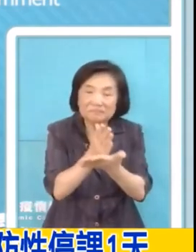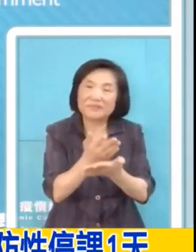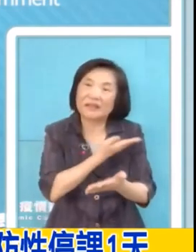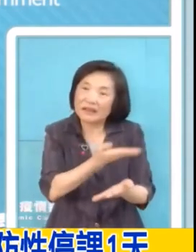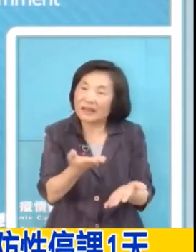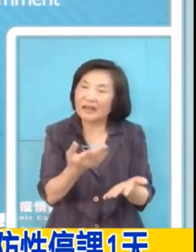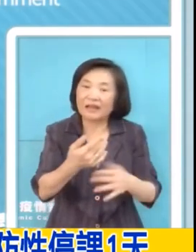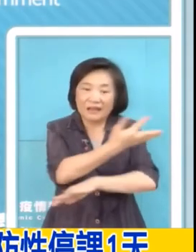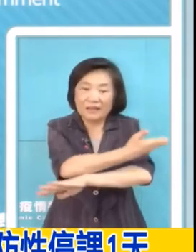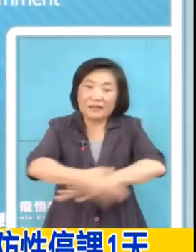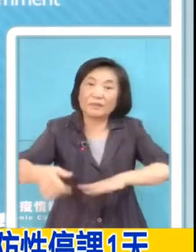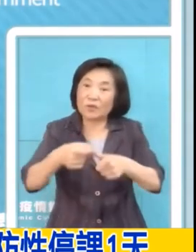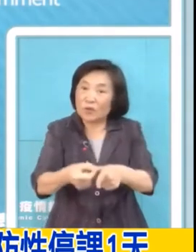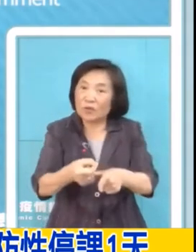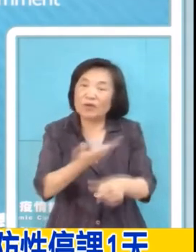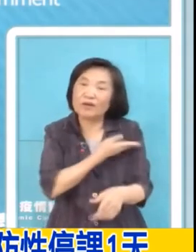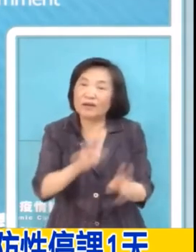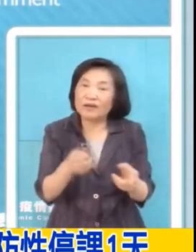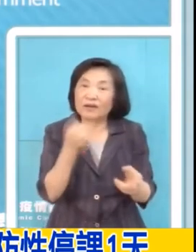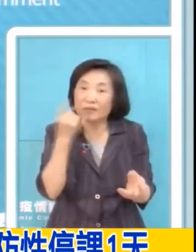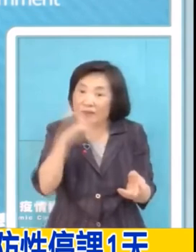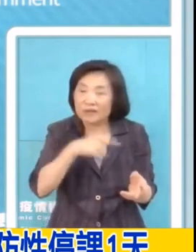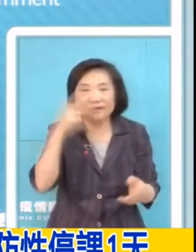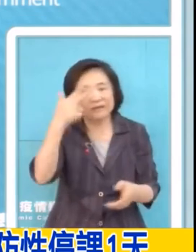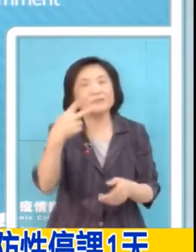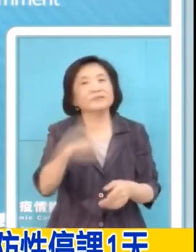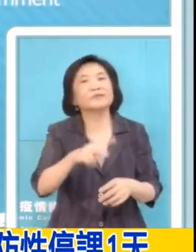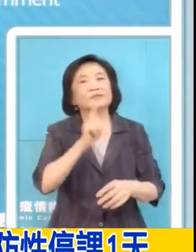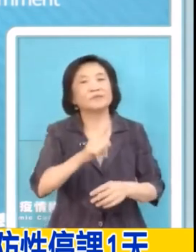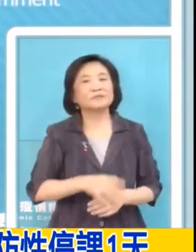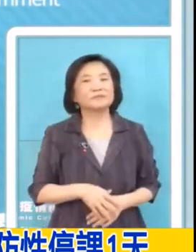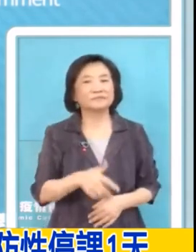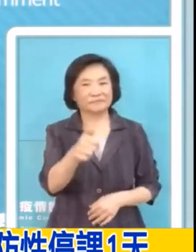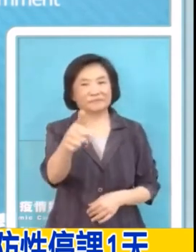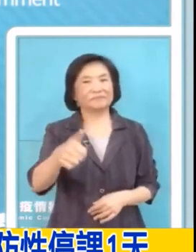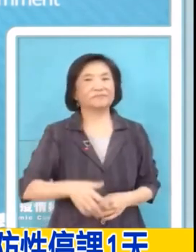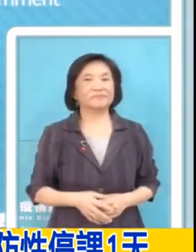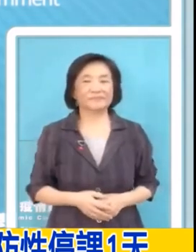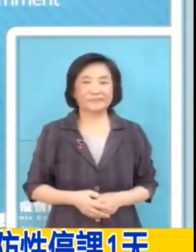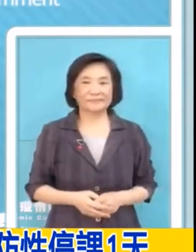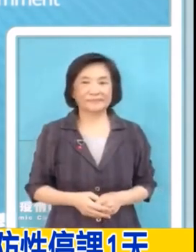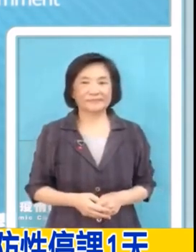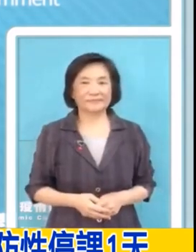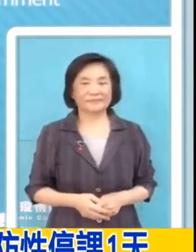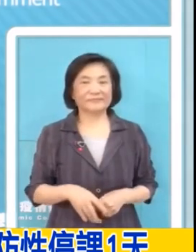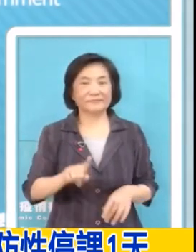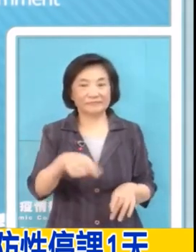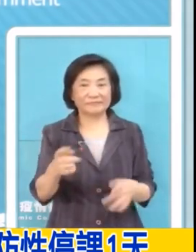1天。更多的讯息稍后持续带你关心。